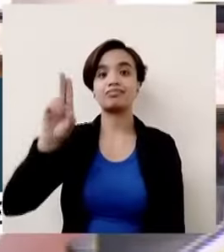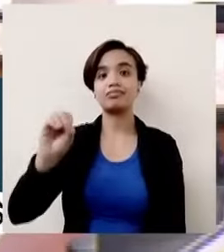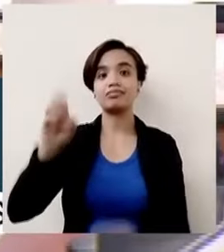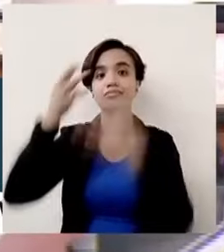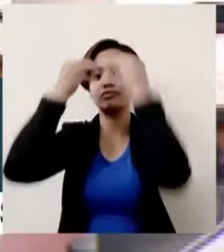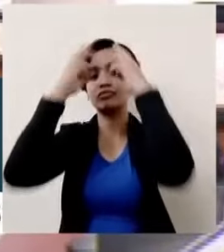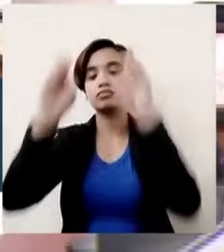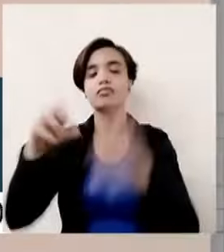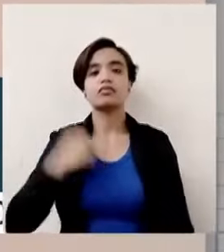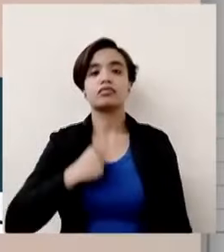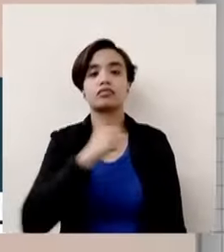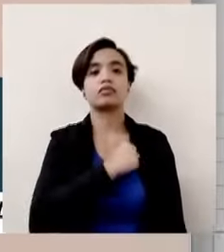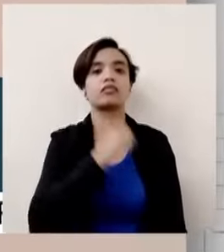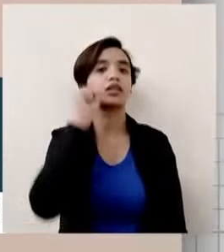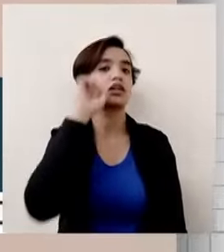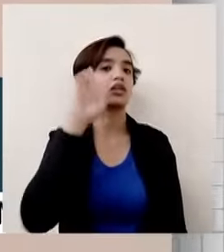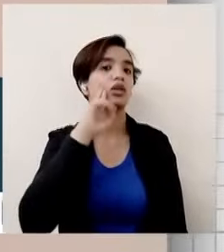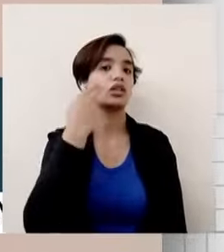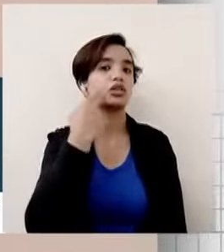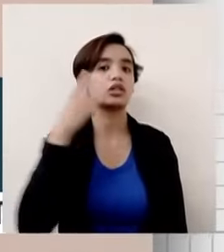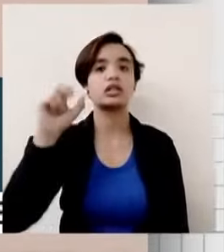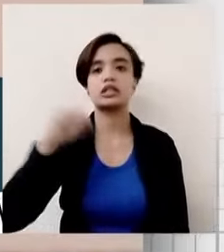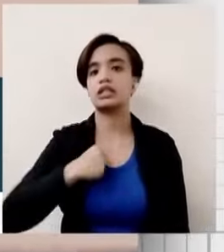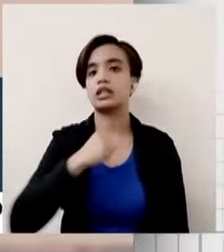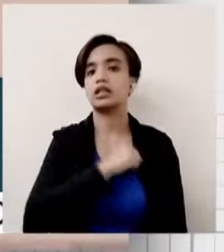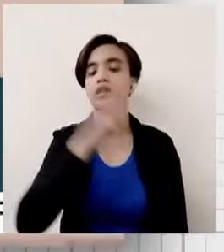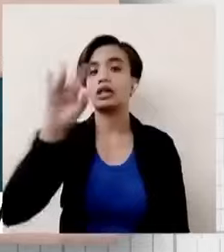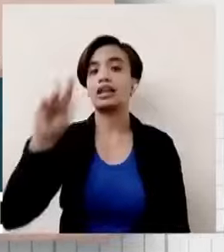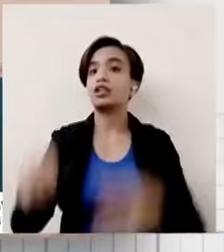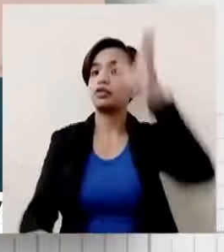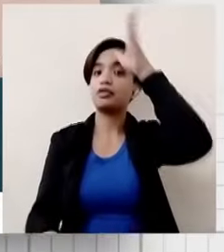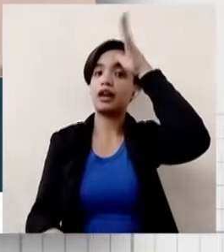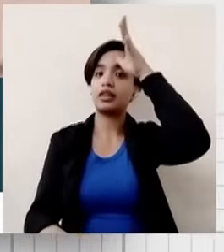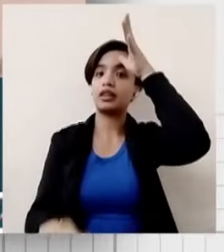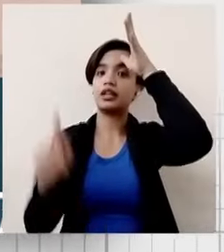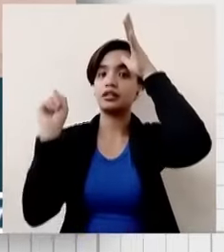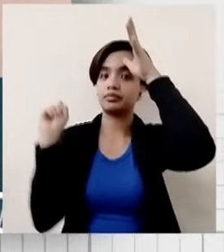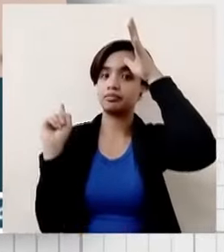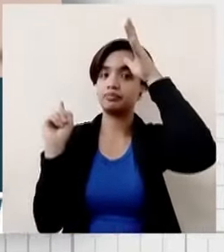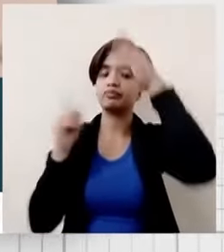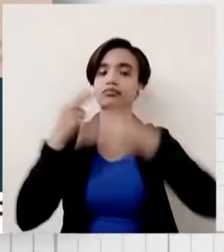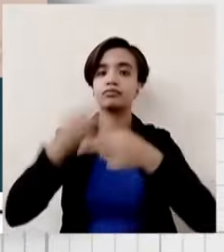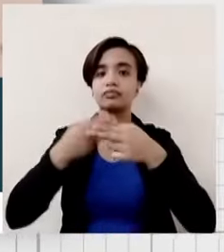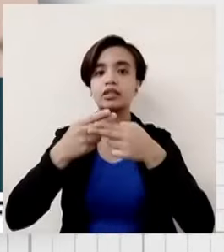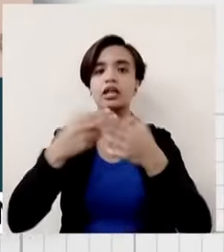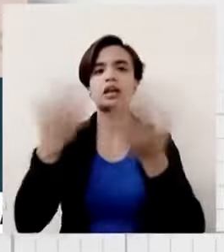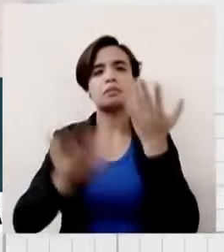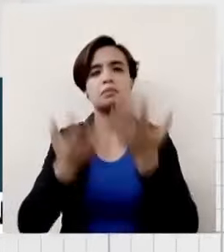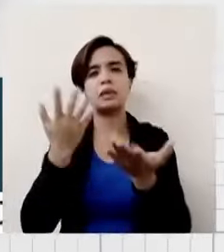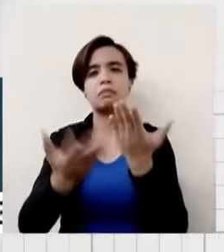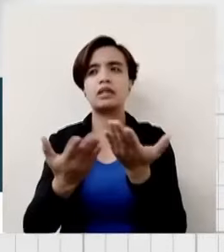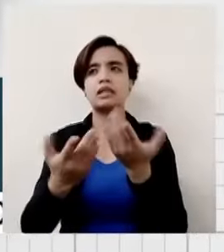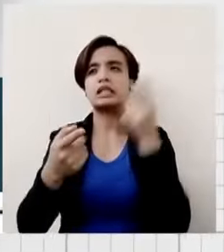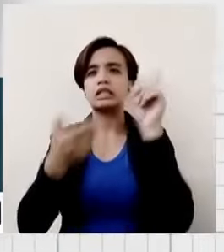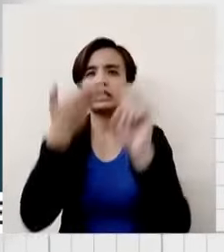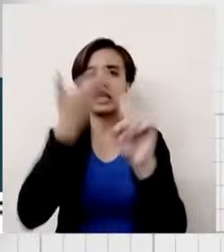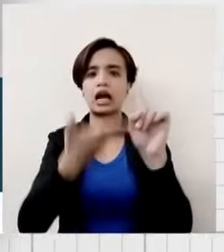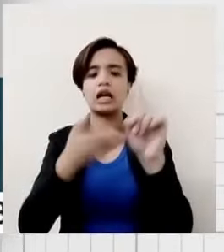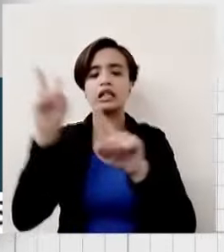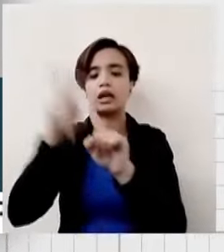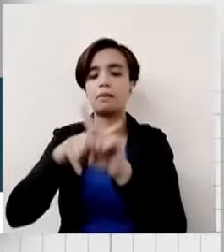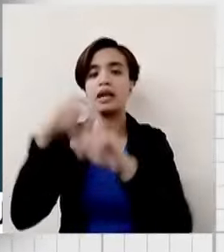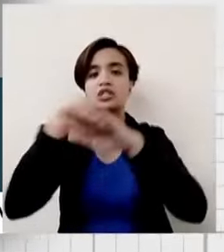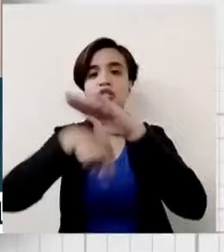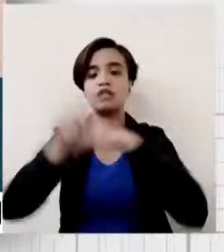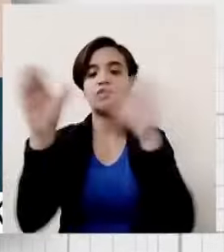Sherwin Gatchalian said the mayor's father, Jiang Zonggo or Angelito Go, may have lied when he applied for a birth certificate.